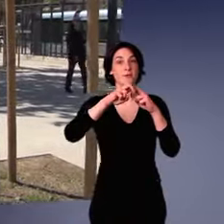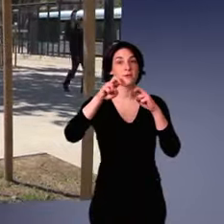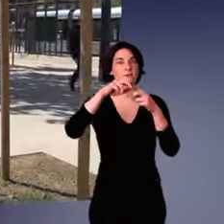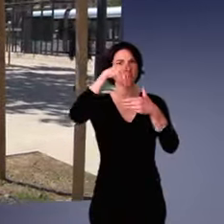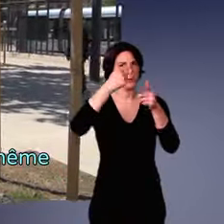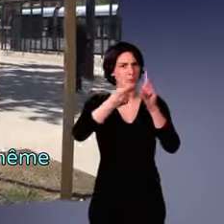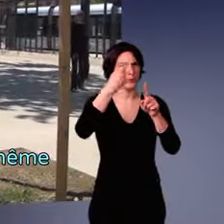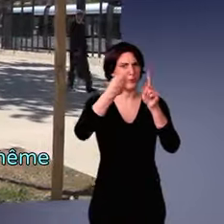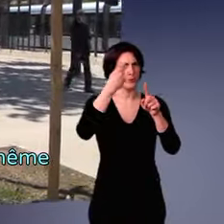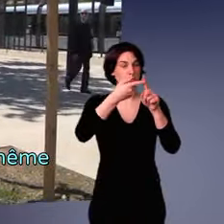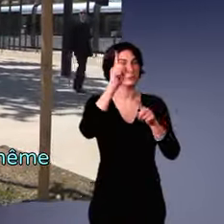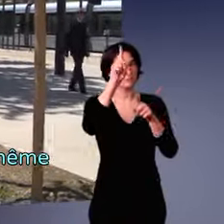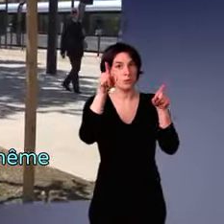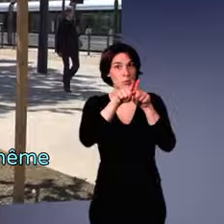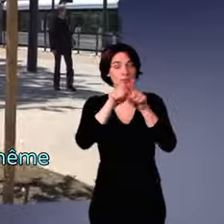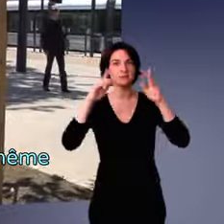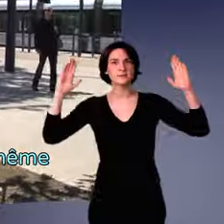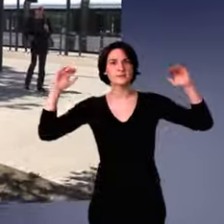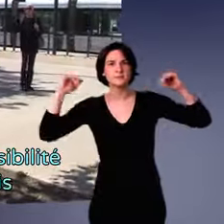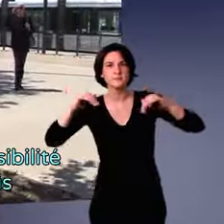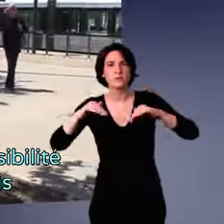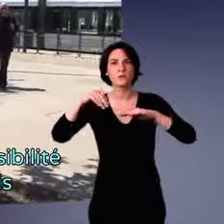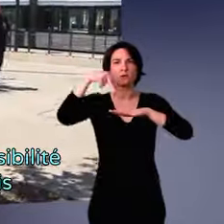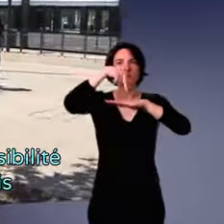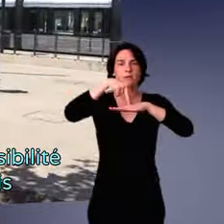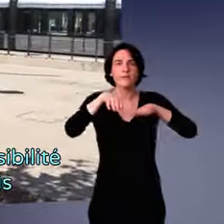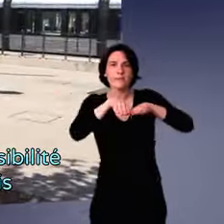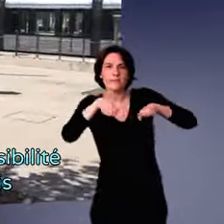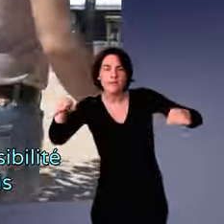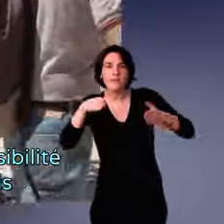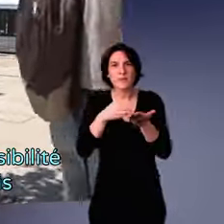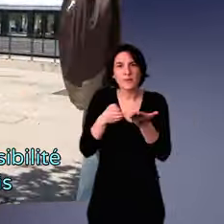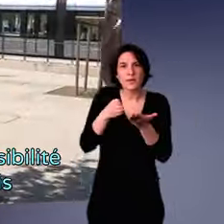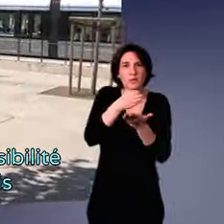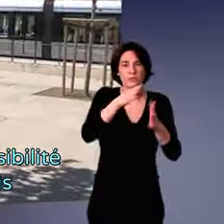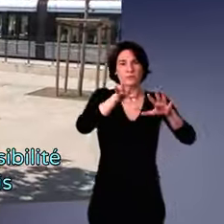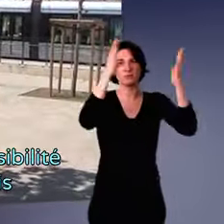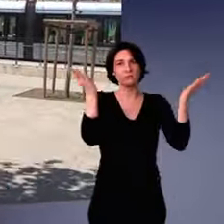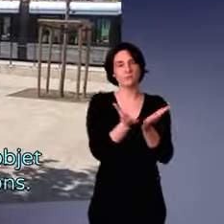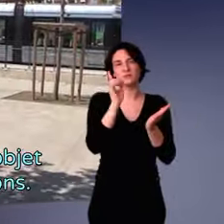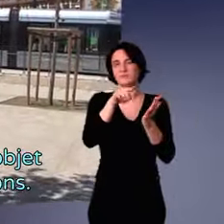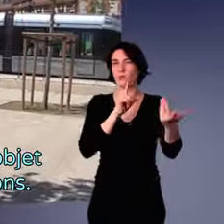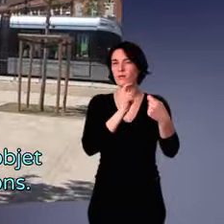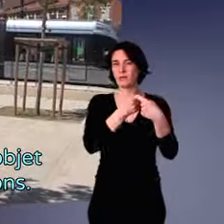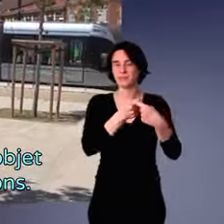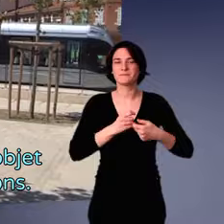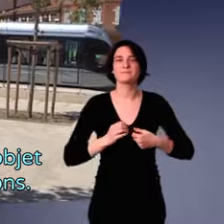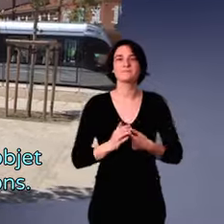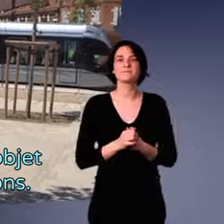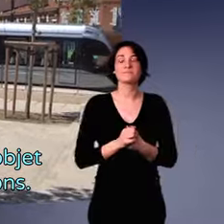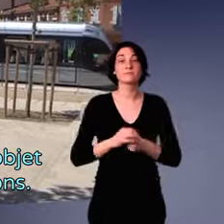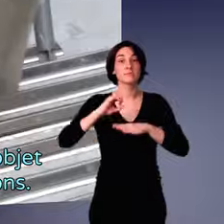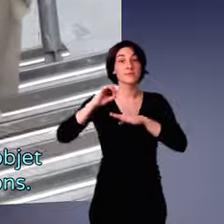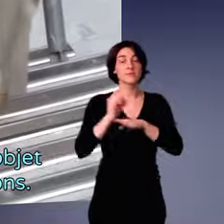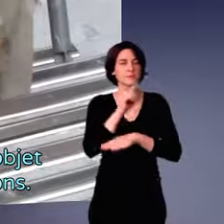argoulé mais si le transport en lui-même est primordial les cheminements et l'accessibilité aux stations et au quai doivent également faire l'objet de